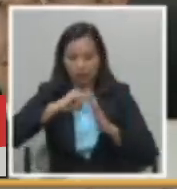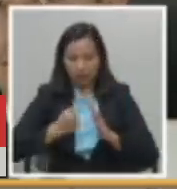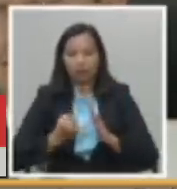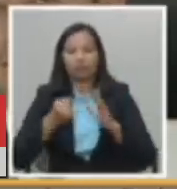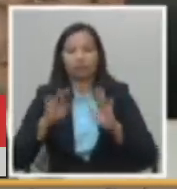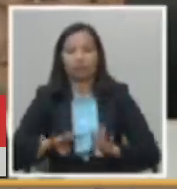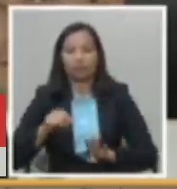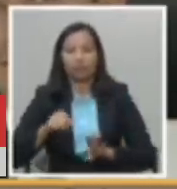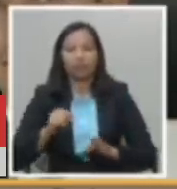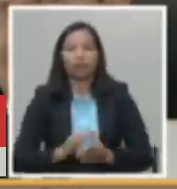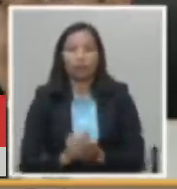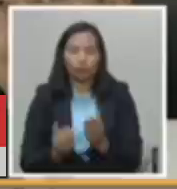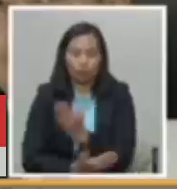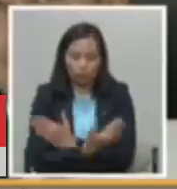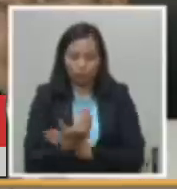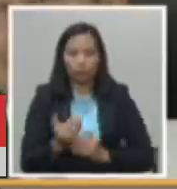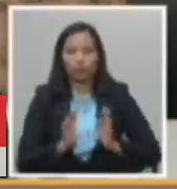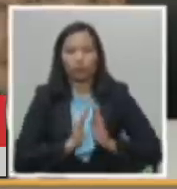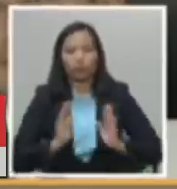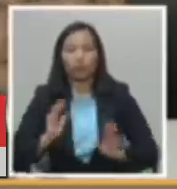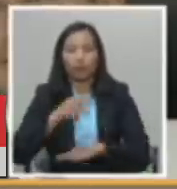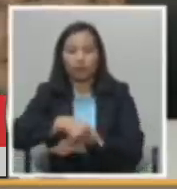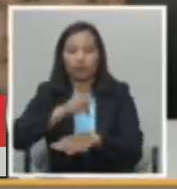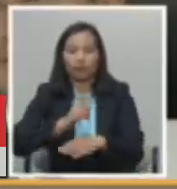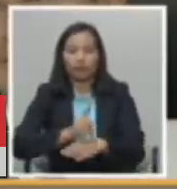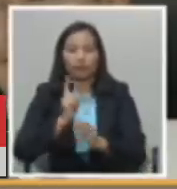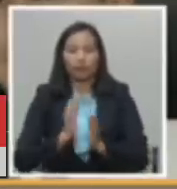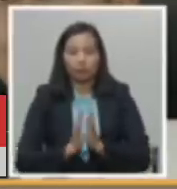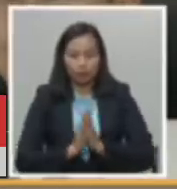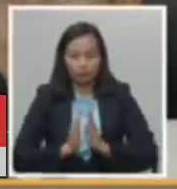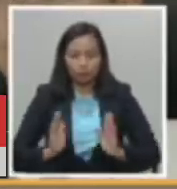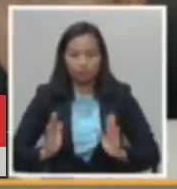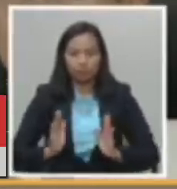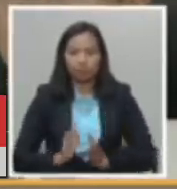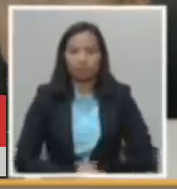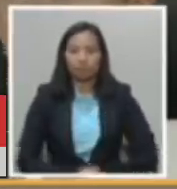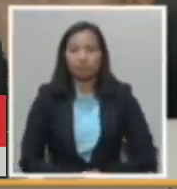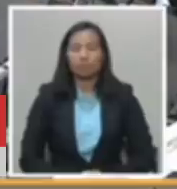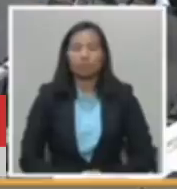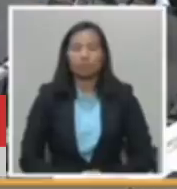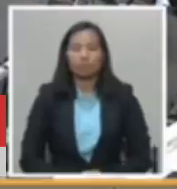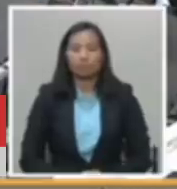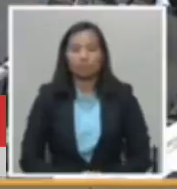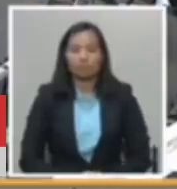ก็ถือโอกาสนี้ขอบคุณท่านประธานเป็นอย่างสูงครับขอบคุณมากครับ